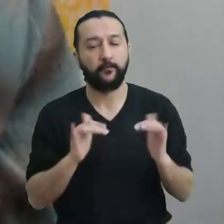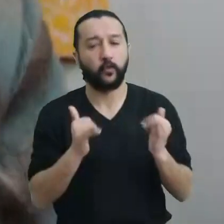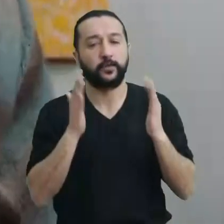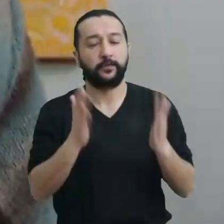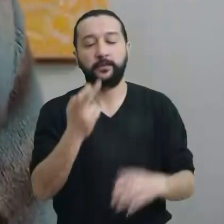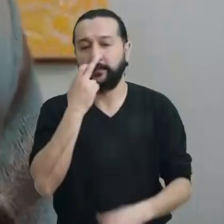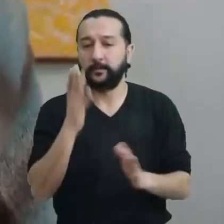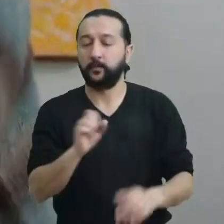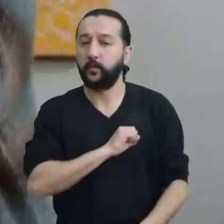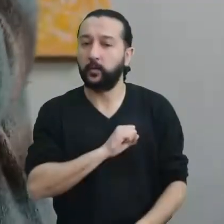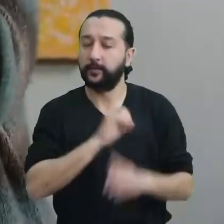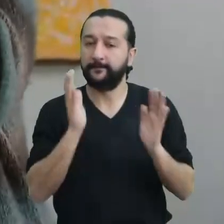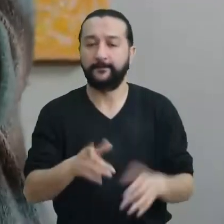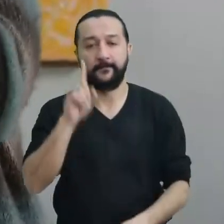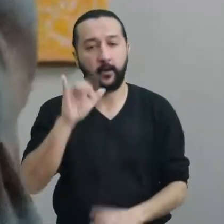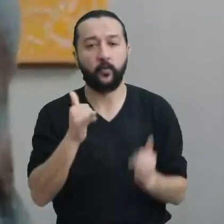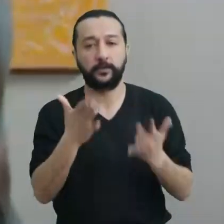yasladı.